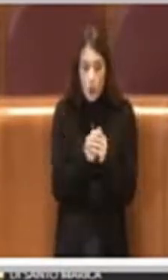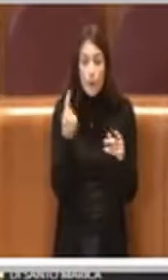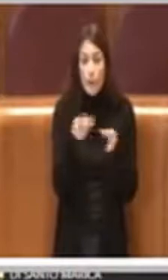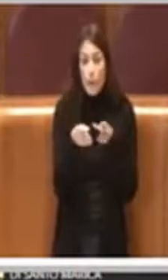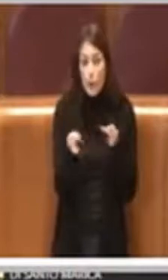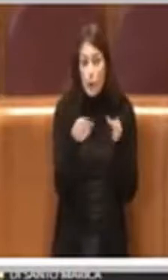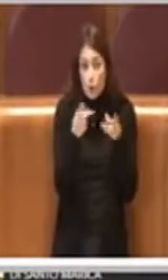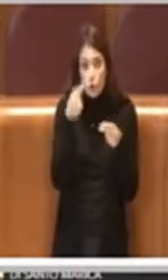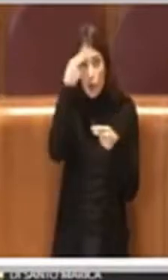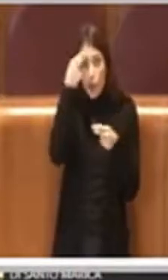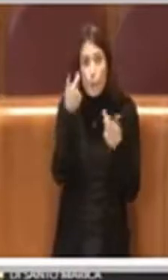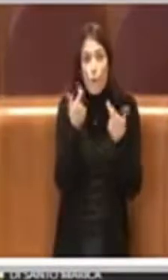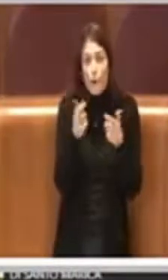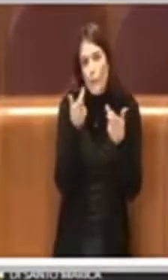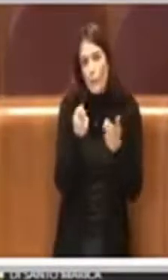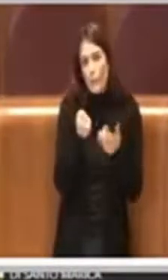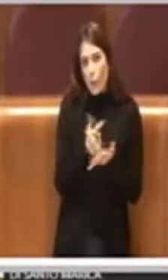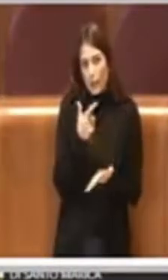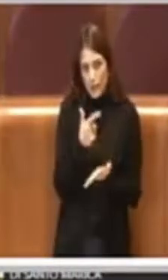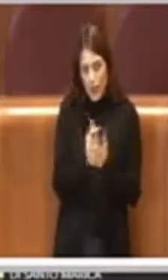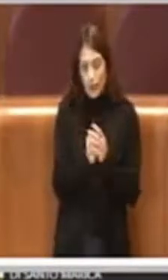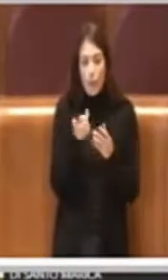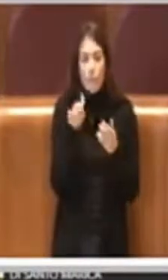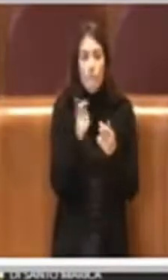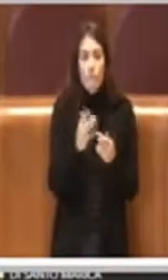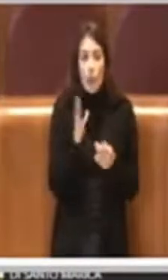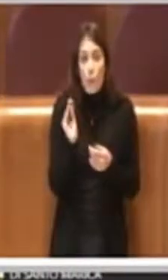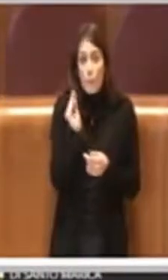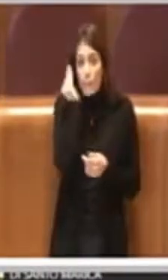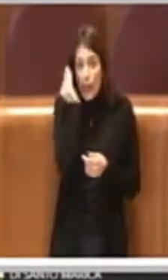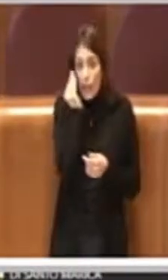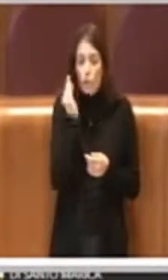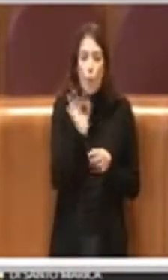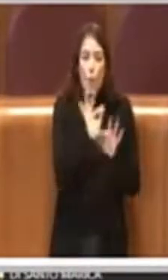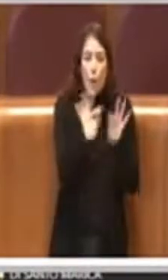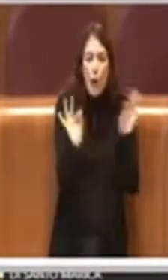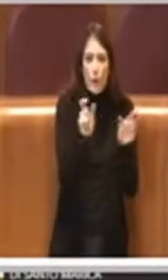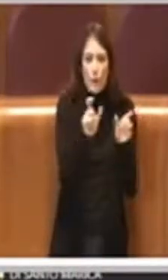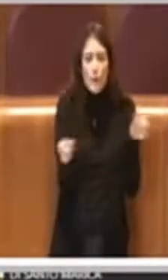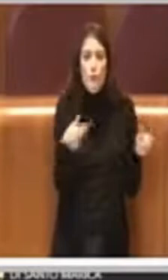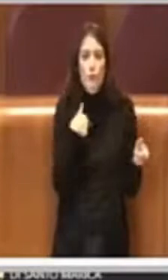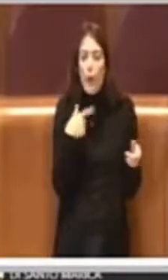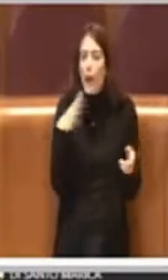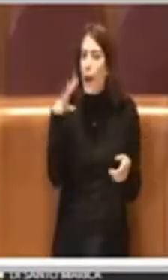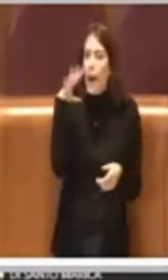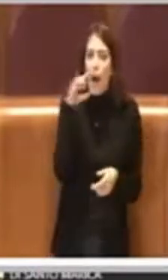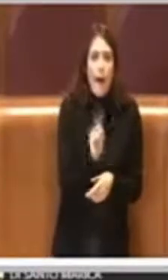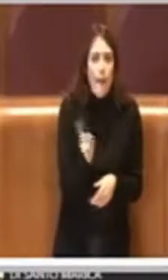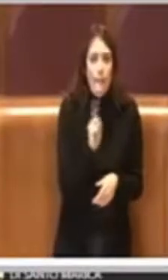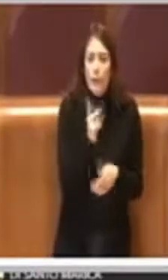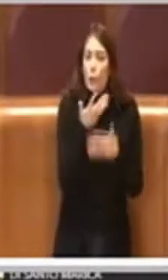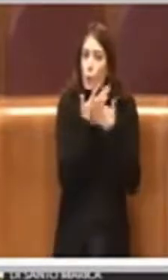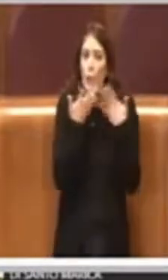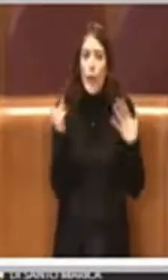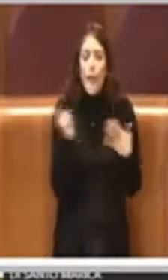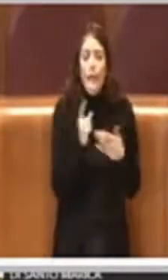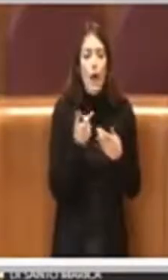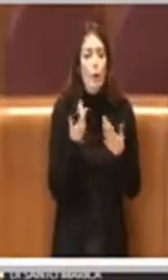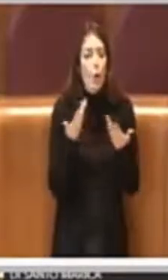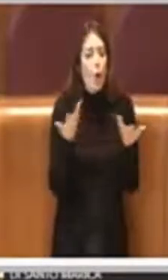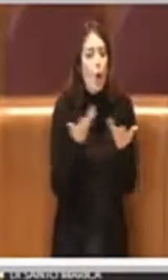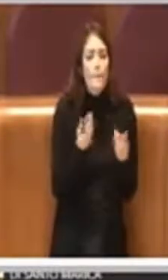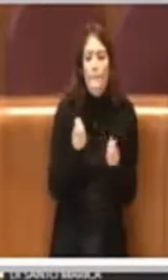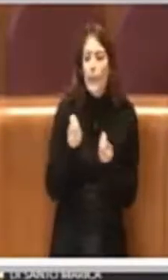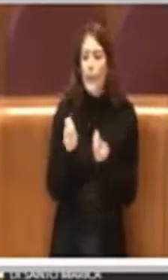importante, perché secondo me qualcuno si sta perdendo, qualcuno non riesce a comprendere cosa e perché